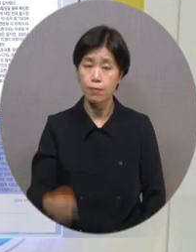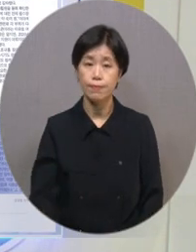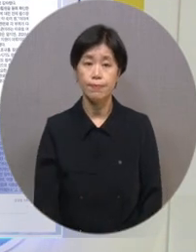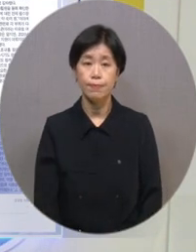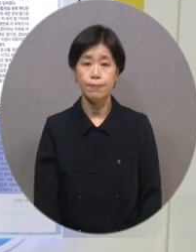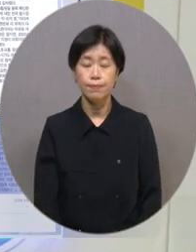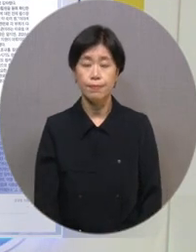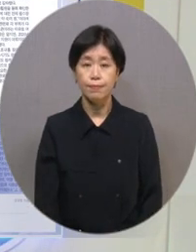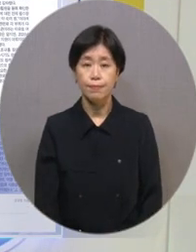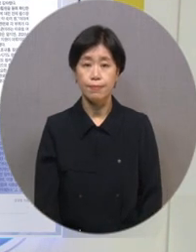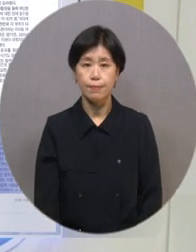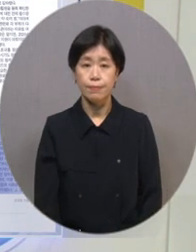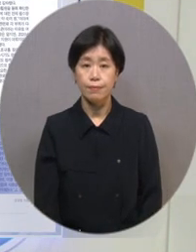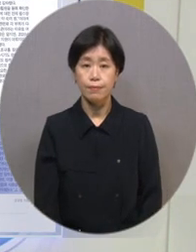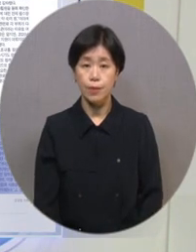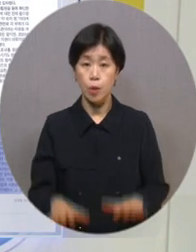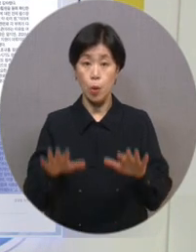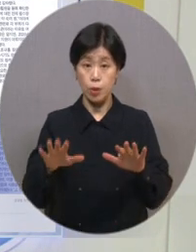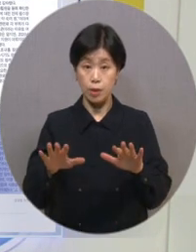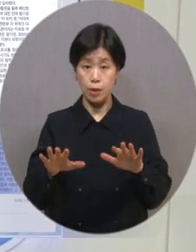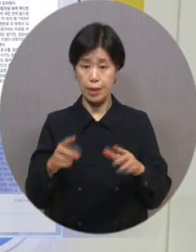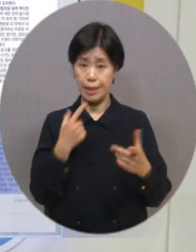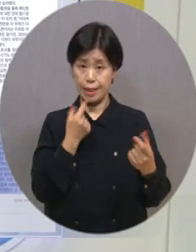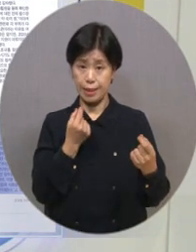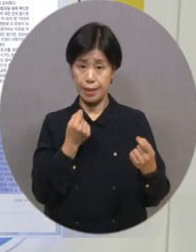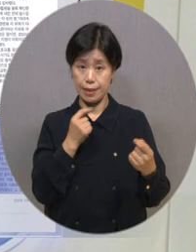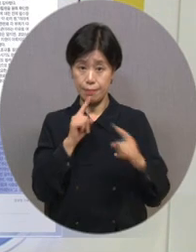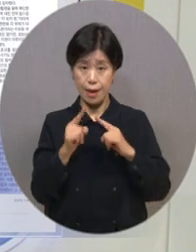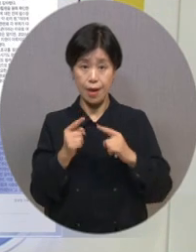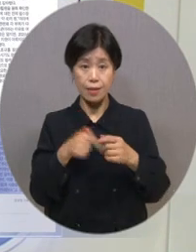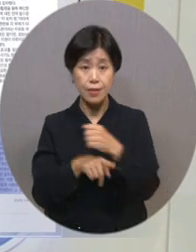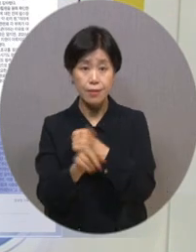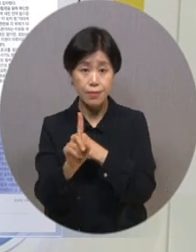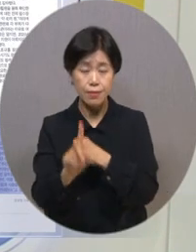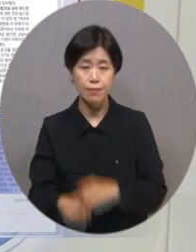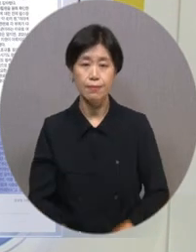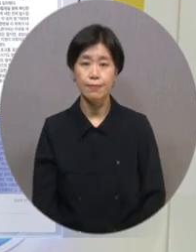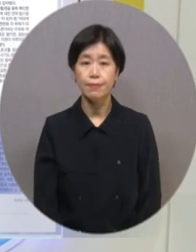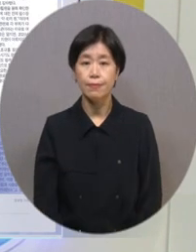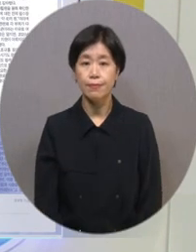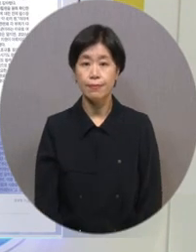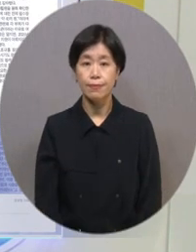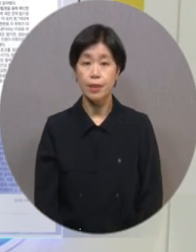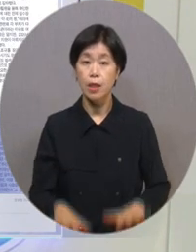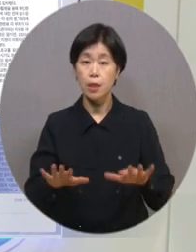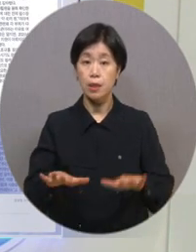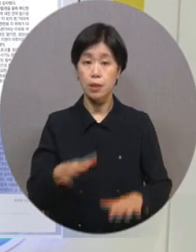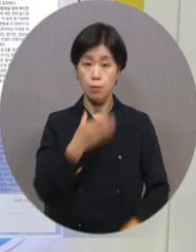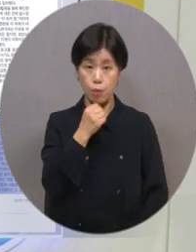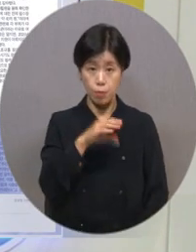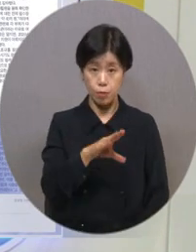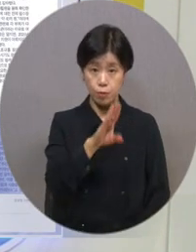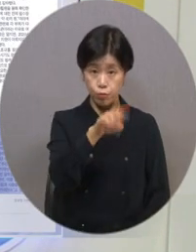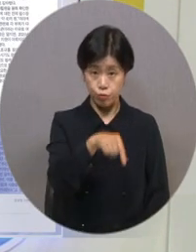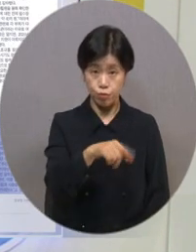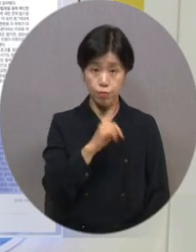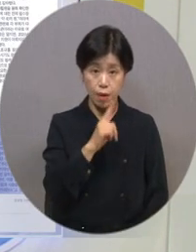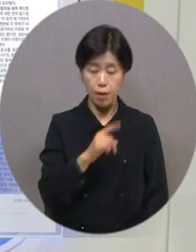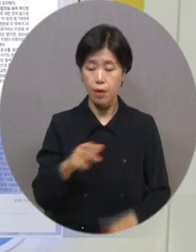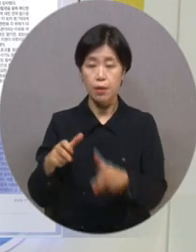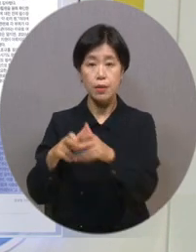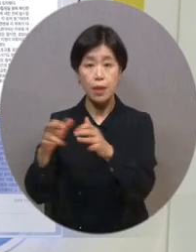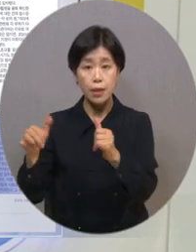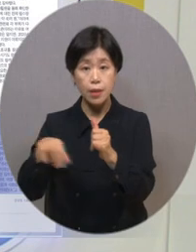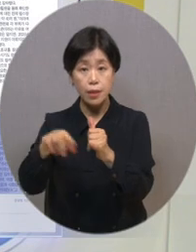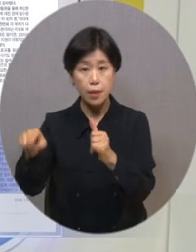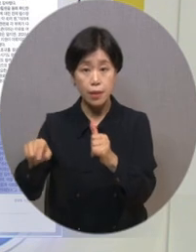보호자는 생각합니다 오늘 서두에서 이러한 이야기를 전하는 이유는 다음과 같은데요 현재 보건복지부는 장애인이